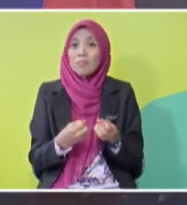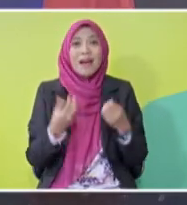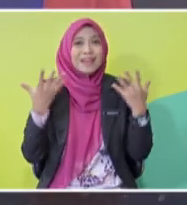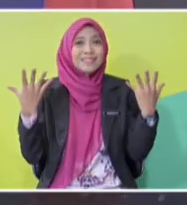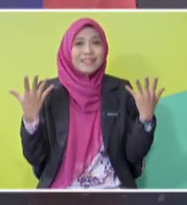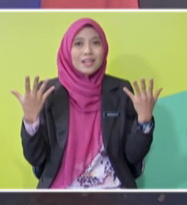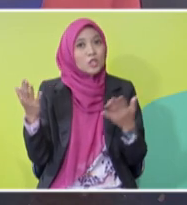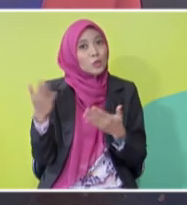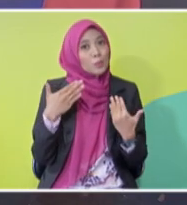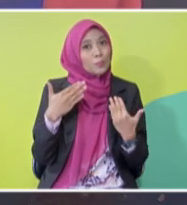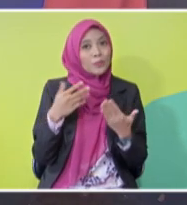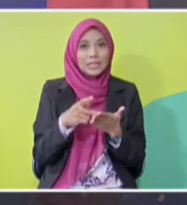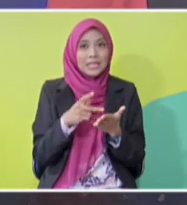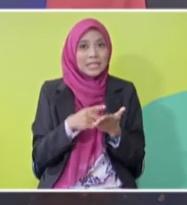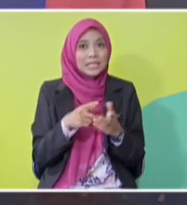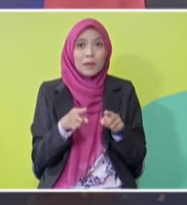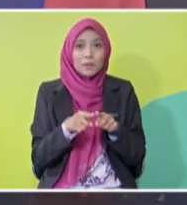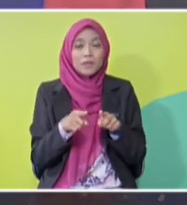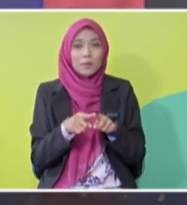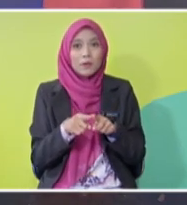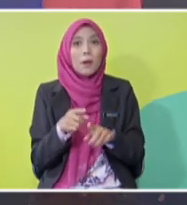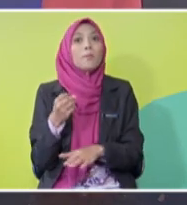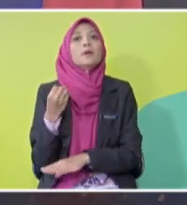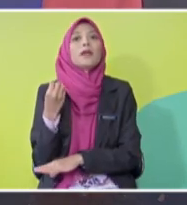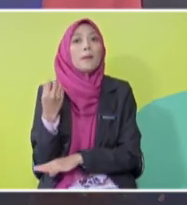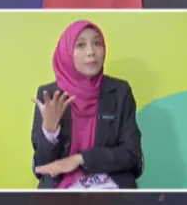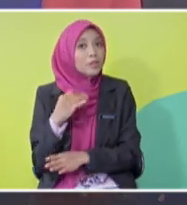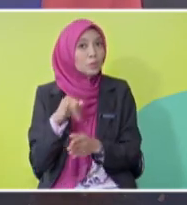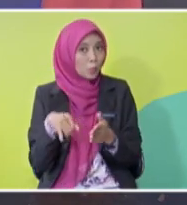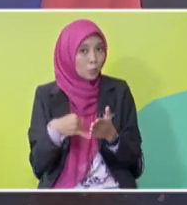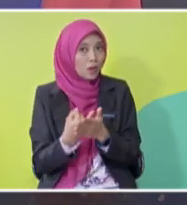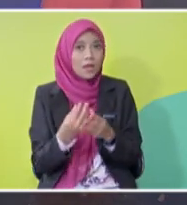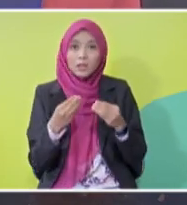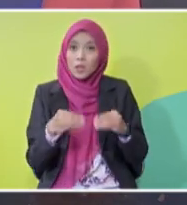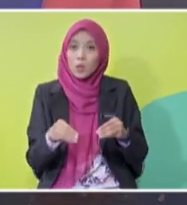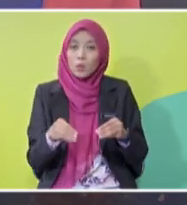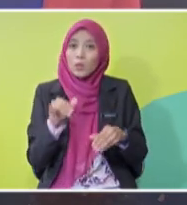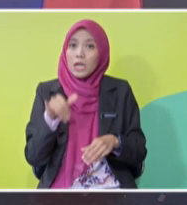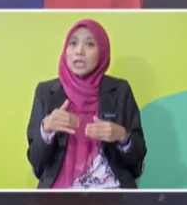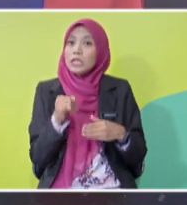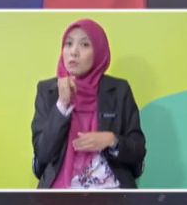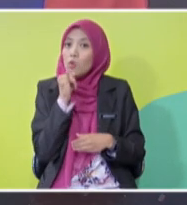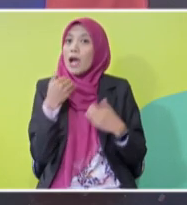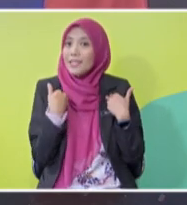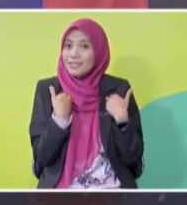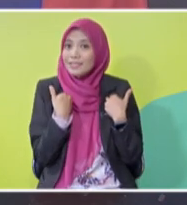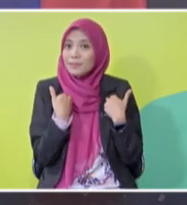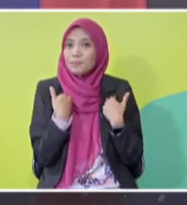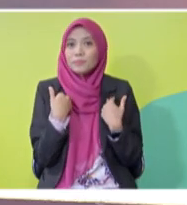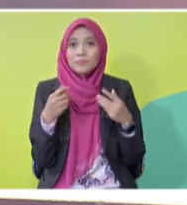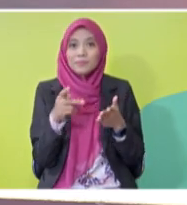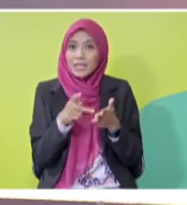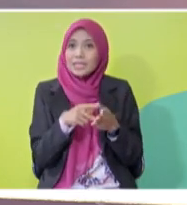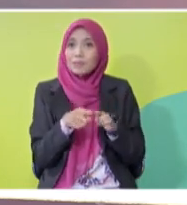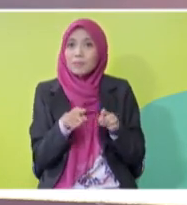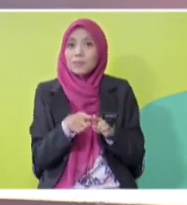sekali lagi berapa jumlah telur ayam yang Ibu adek oke kita sama-sama satu